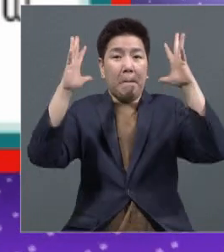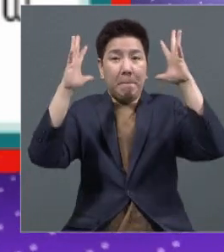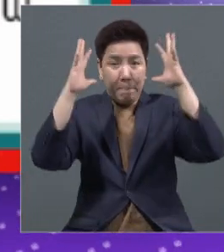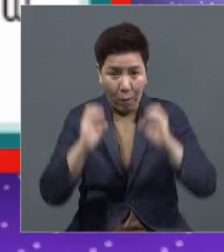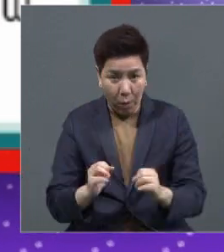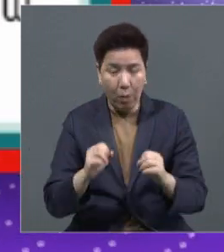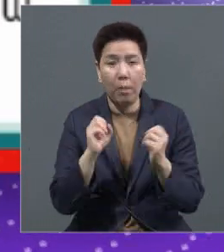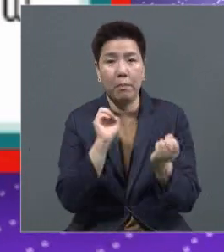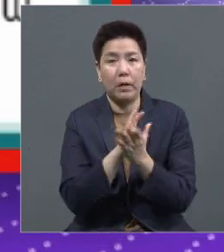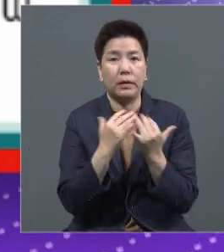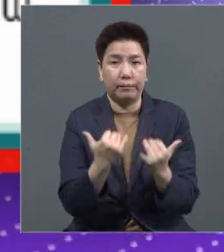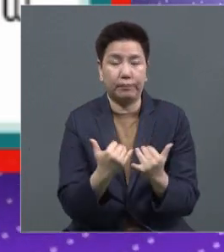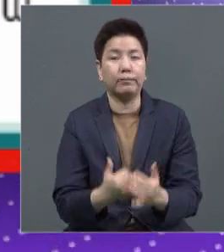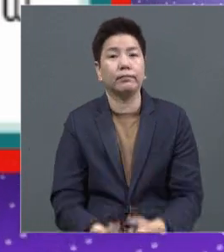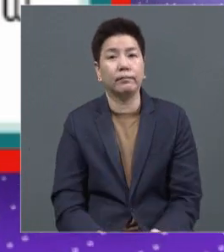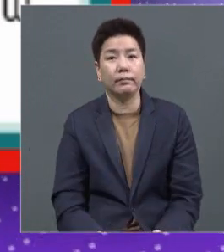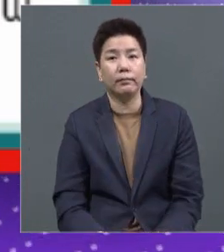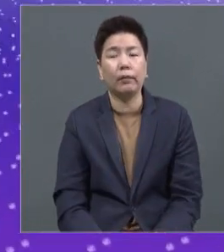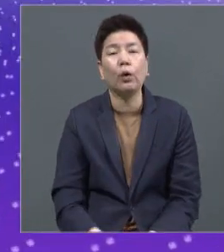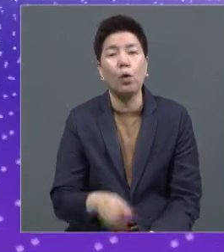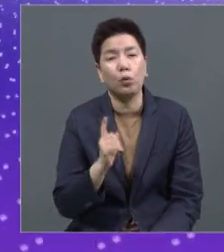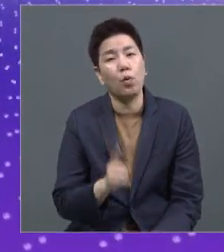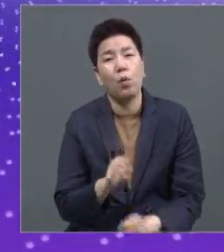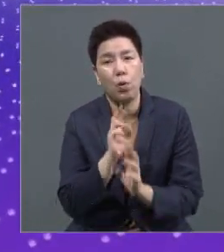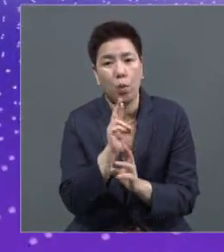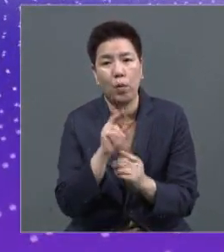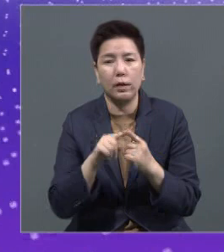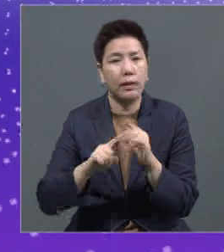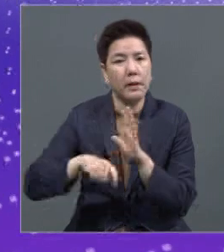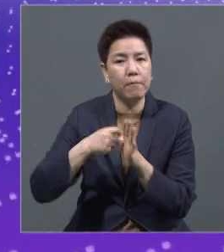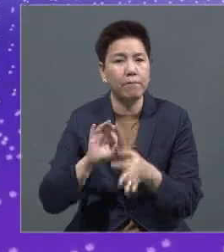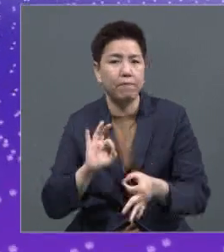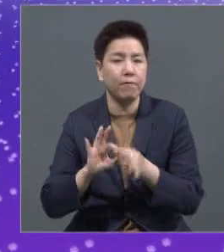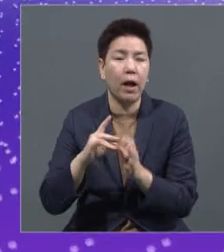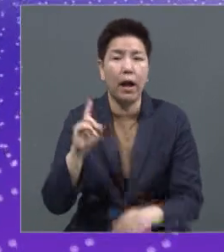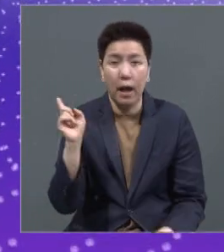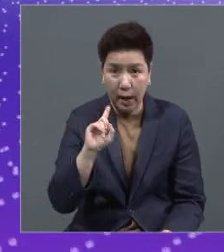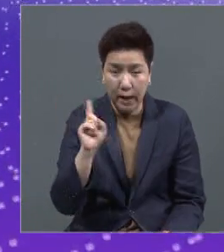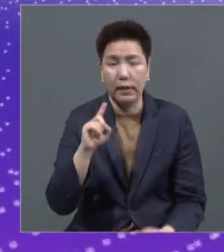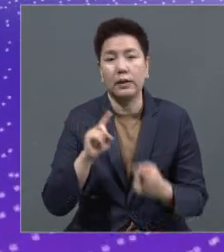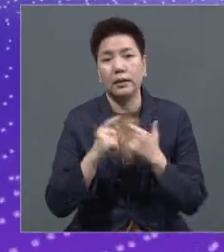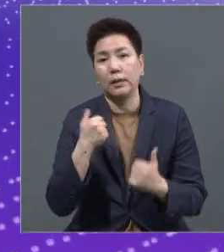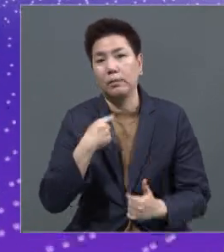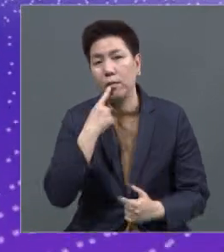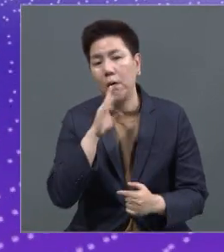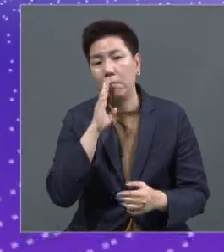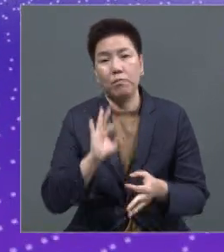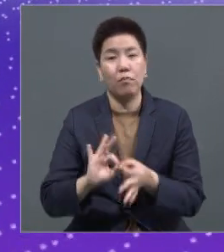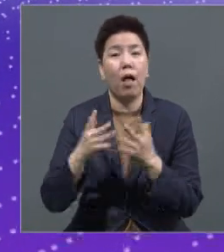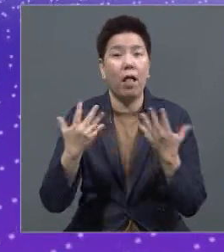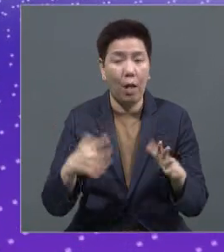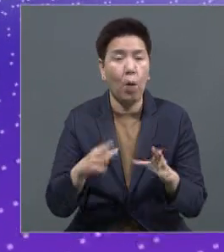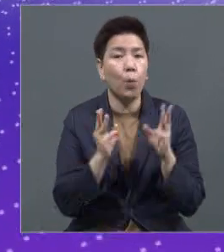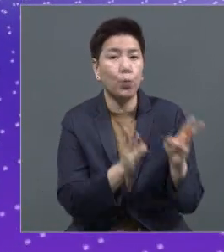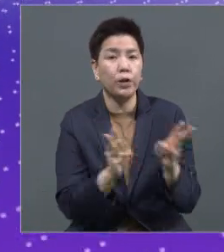ถล่มลงมาได้ครับอืนอกจากนี้ยังต้องระวังต้นเหตุที่จะทำให้เกิดเพลิงไหม้นะเมื่อสักครู่เคือถ้ามันเกิดไปแล้วจะต้อง